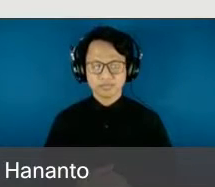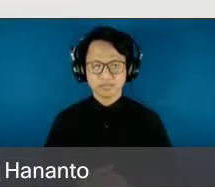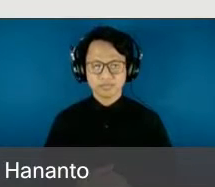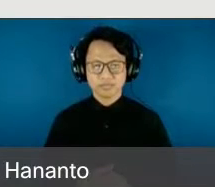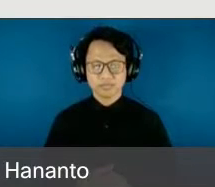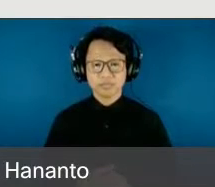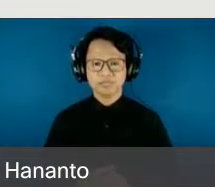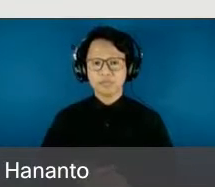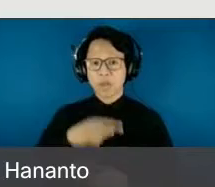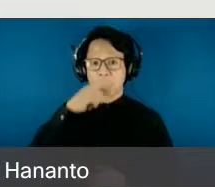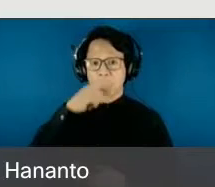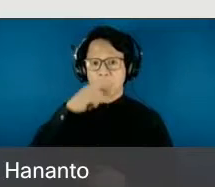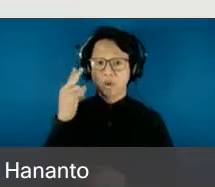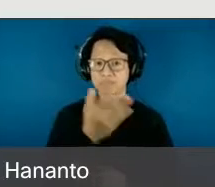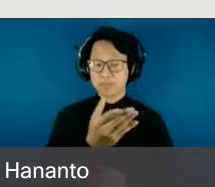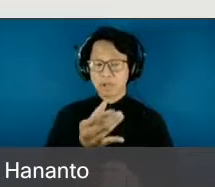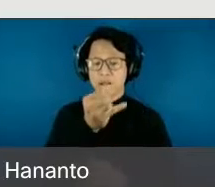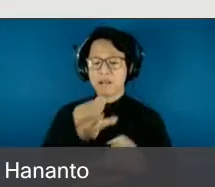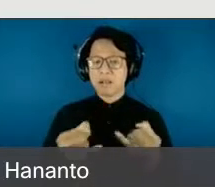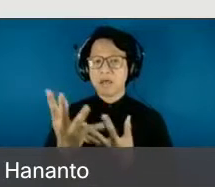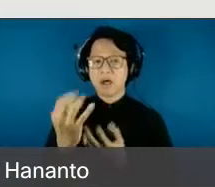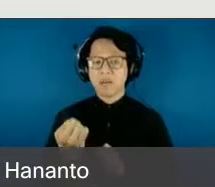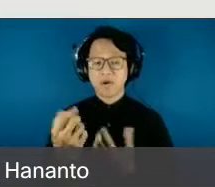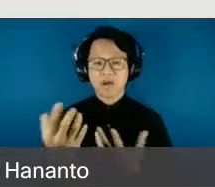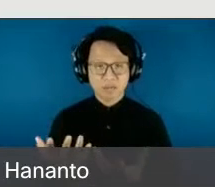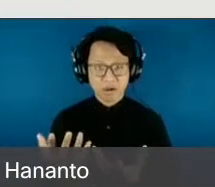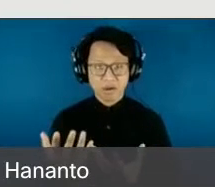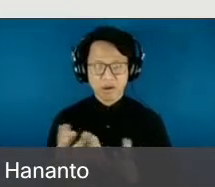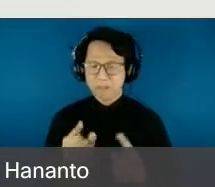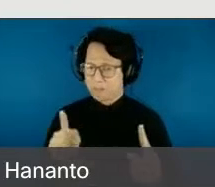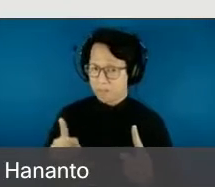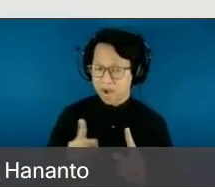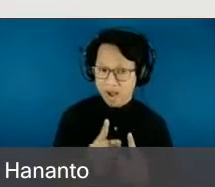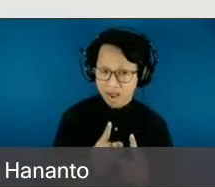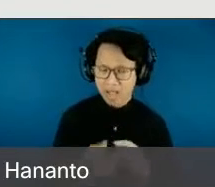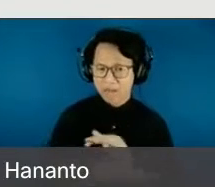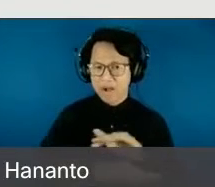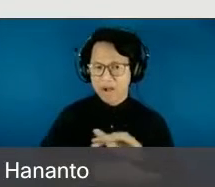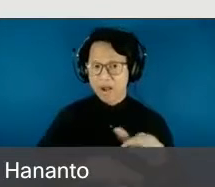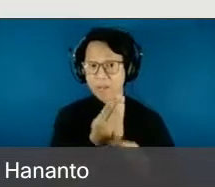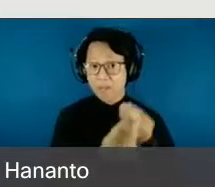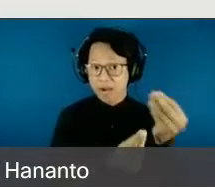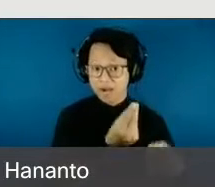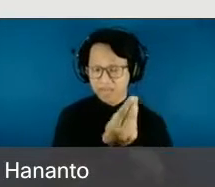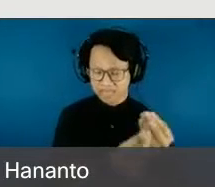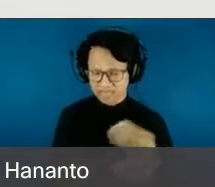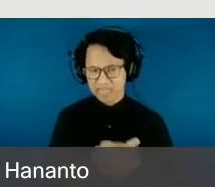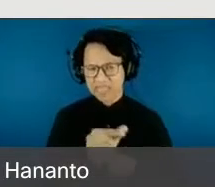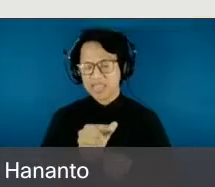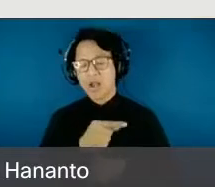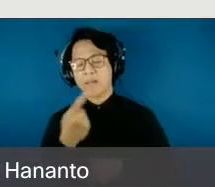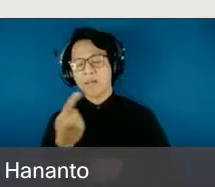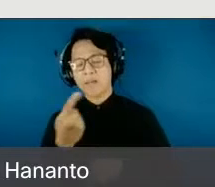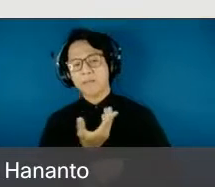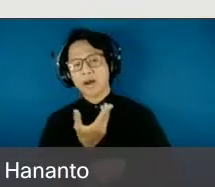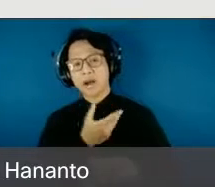Bapak Ibu, pada akhirnya yang diinginkan adalah dengan pendekatan market-based inclusive workforce ini, kita ingin